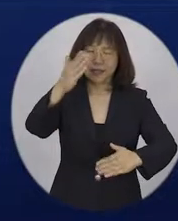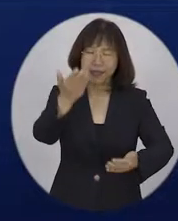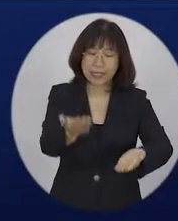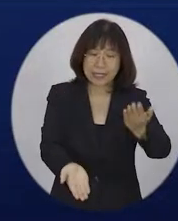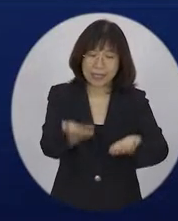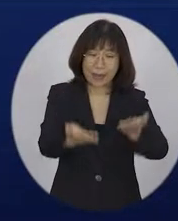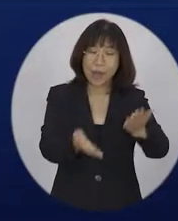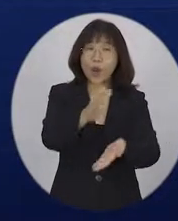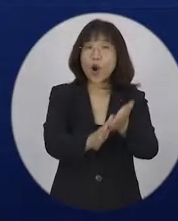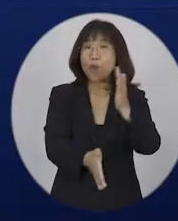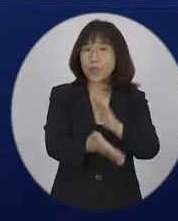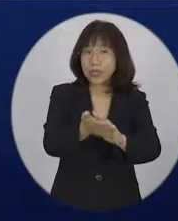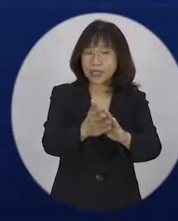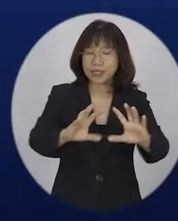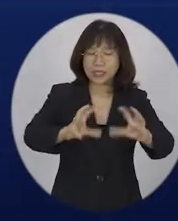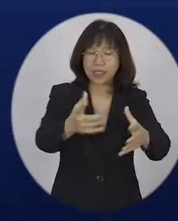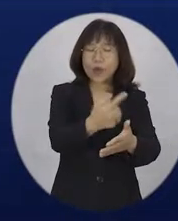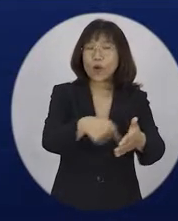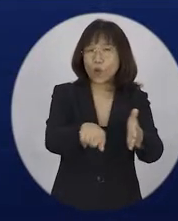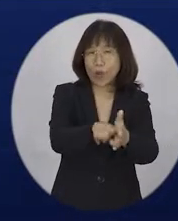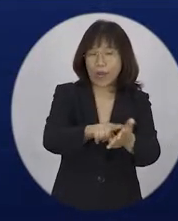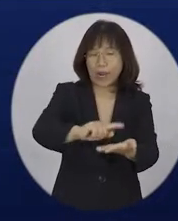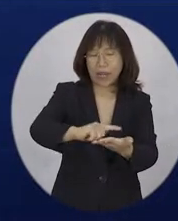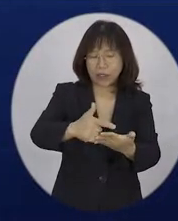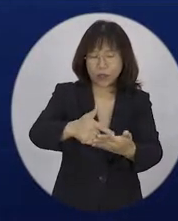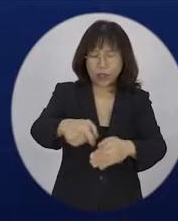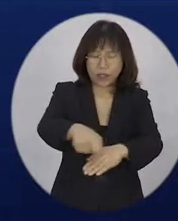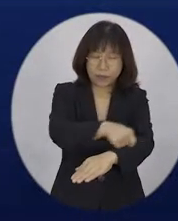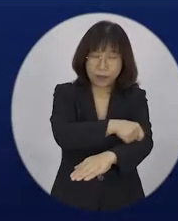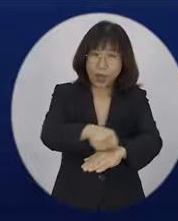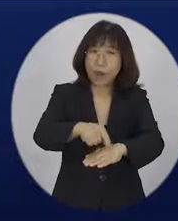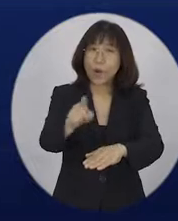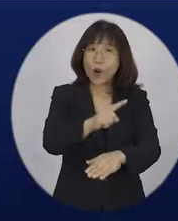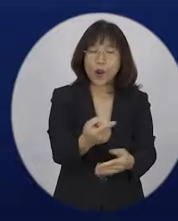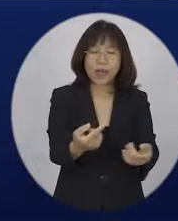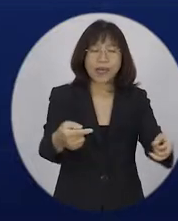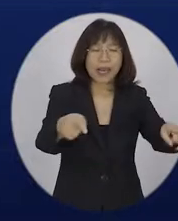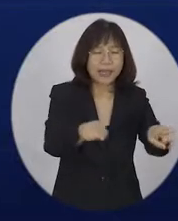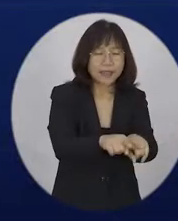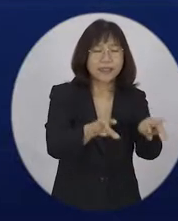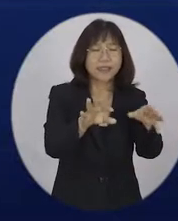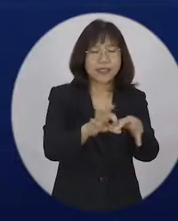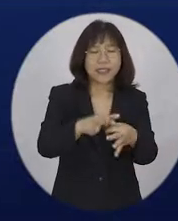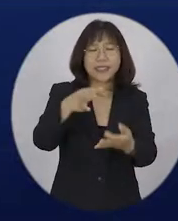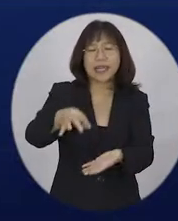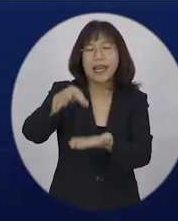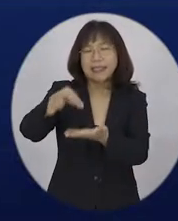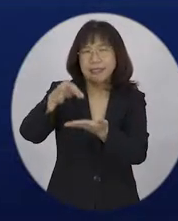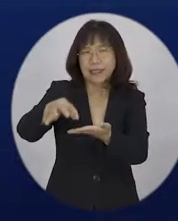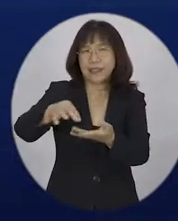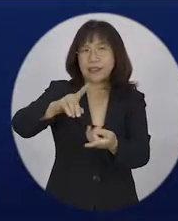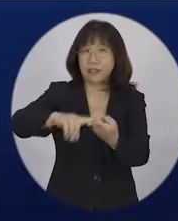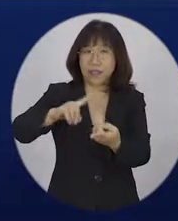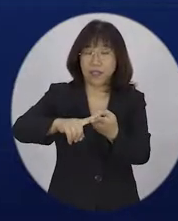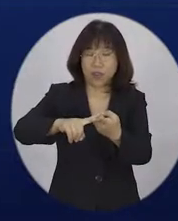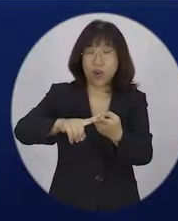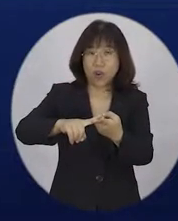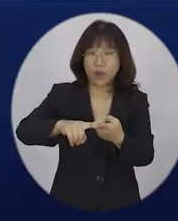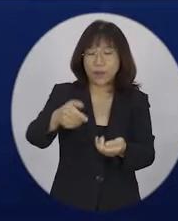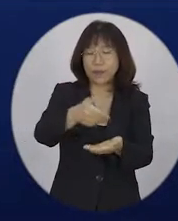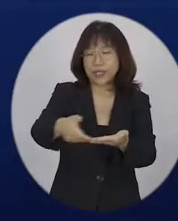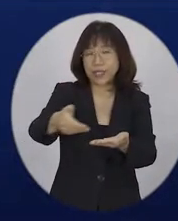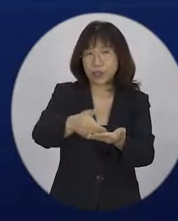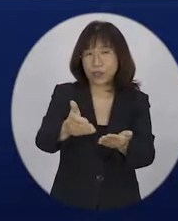차별 없는 세상을 위한 강서구의 아주 특별한 이벤트 가치의 가치 미술전이 지난 14일까지 4일